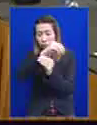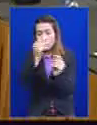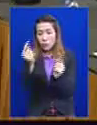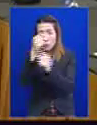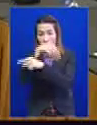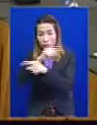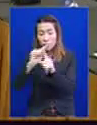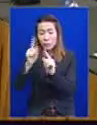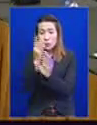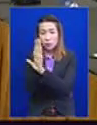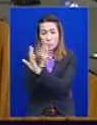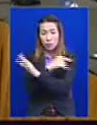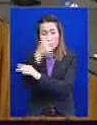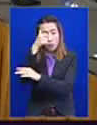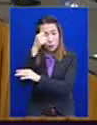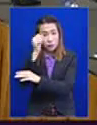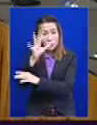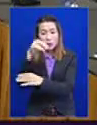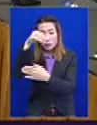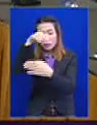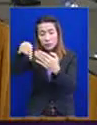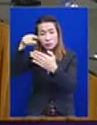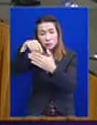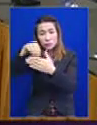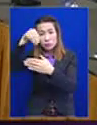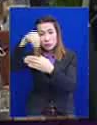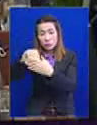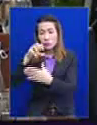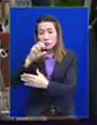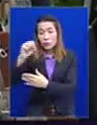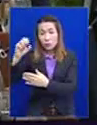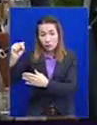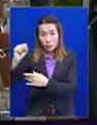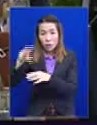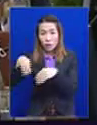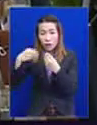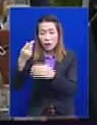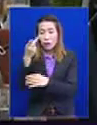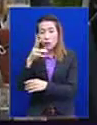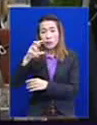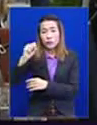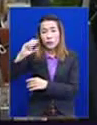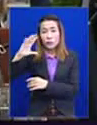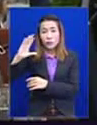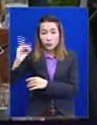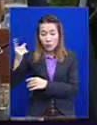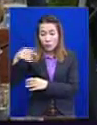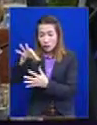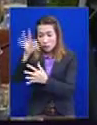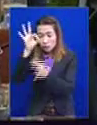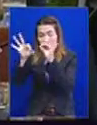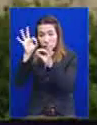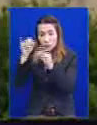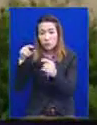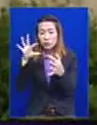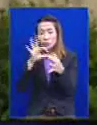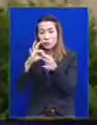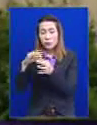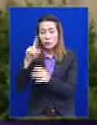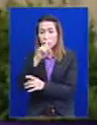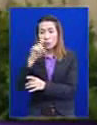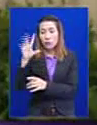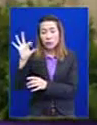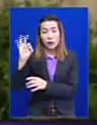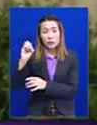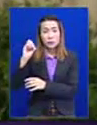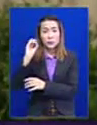จก่อน15วันที่จะลงคะแนนเสียงเลือกตั้งสส.เพื่อให้คสช.นั้นสามารถคัดเลือกพร้อมกับสว.ชุด